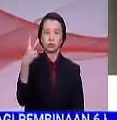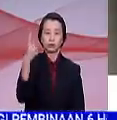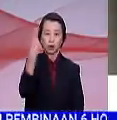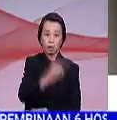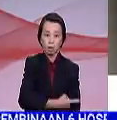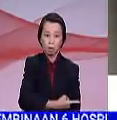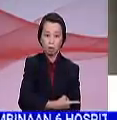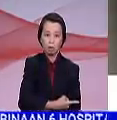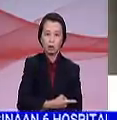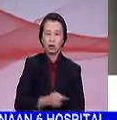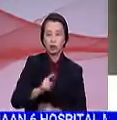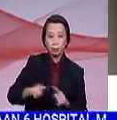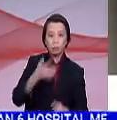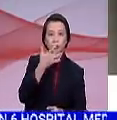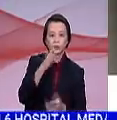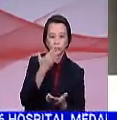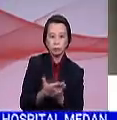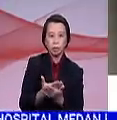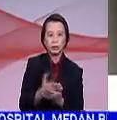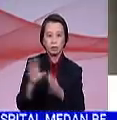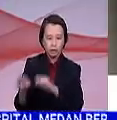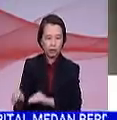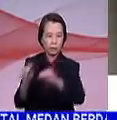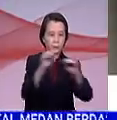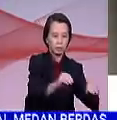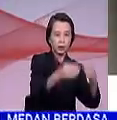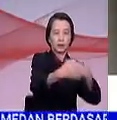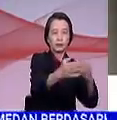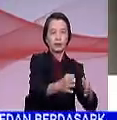nasib menjebelahinya sebelum dipindahkan ke wad biasa.